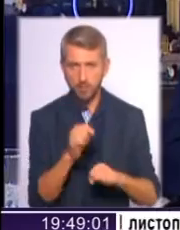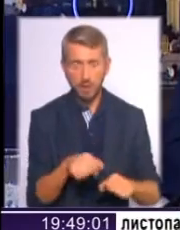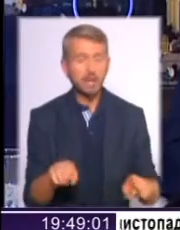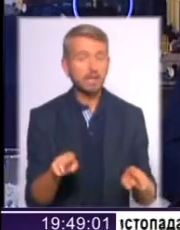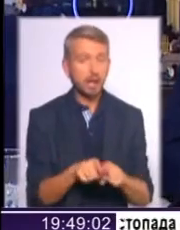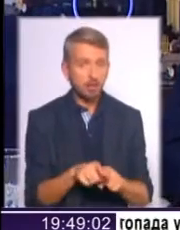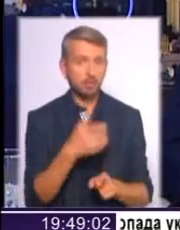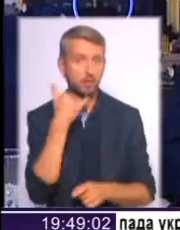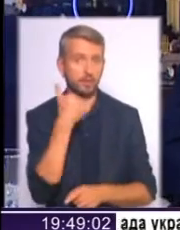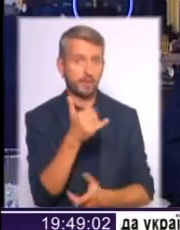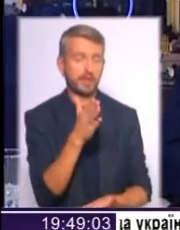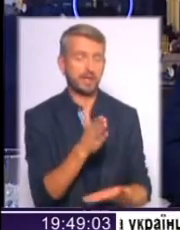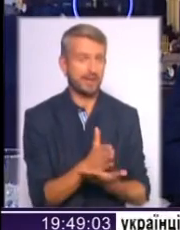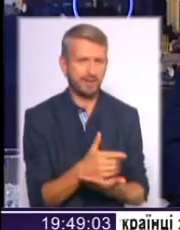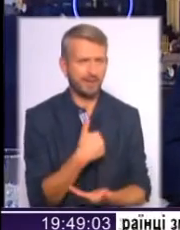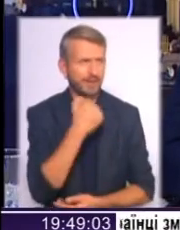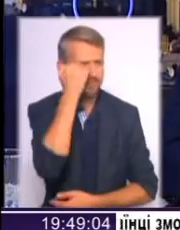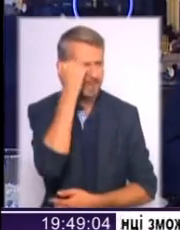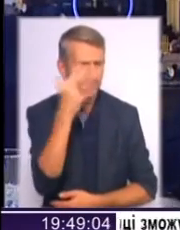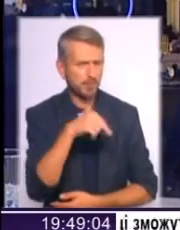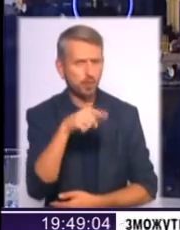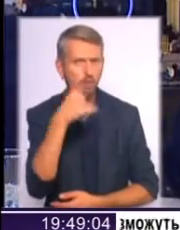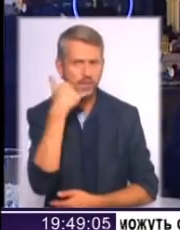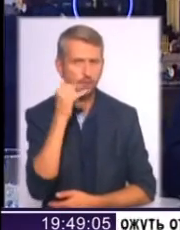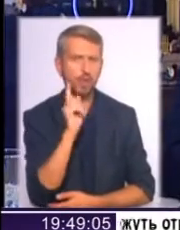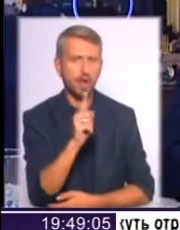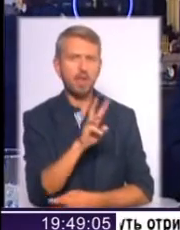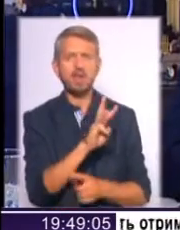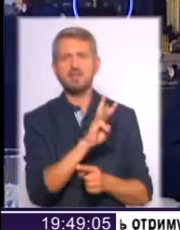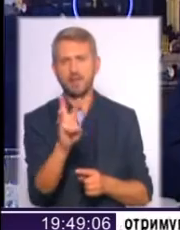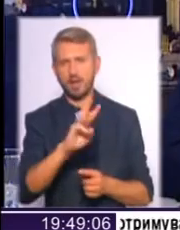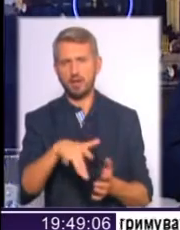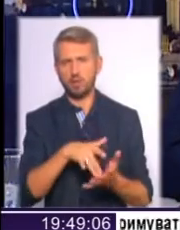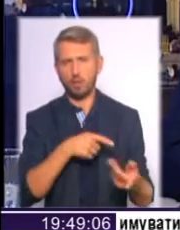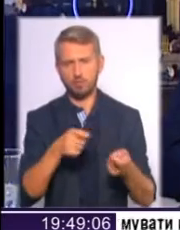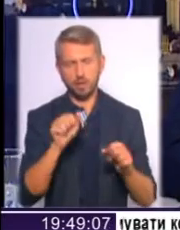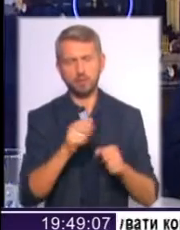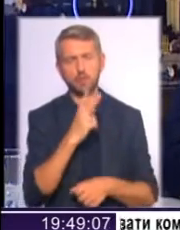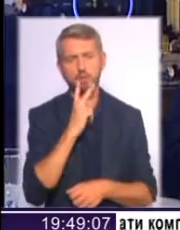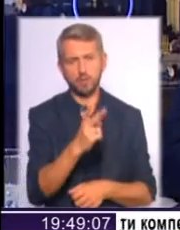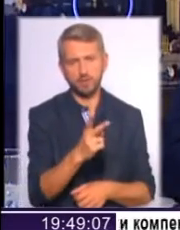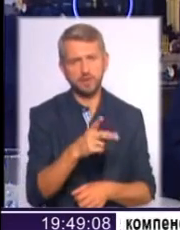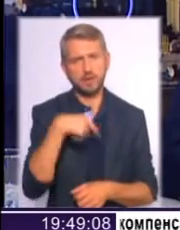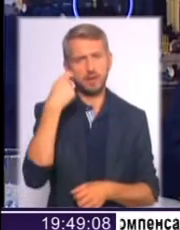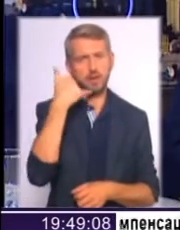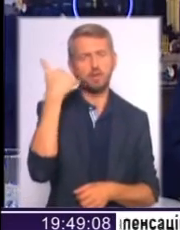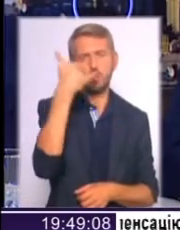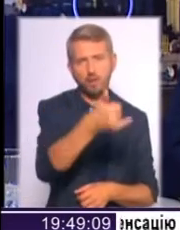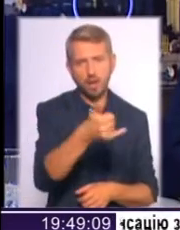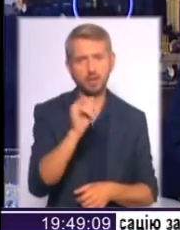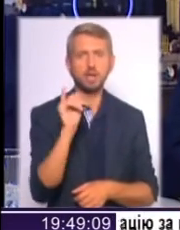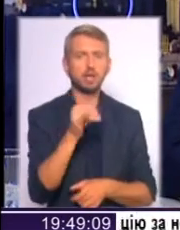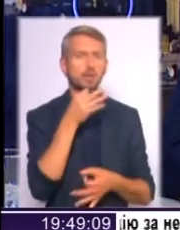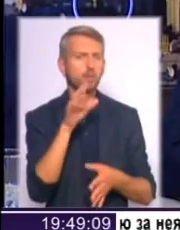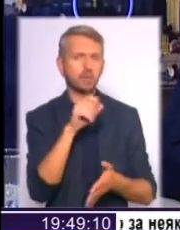є. Я не пам'ятаю номер телефону, але на сайті міської адміністрації можна подивитися, зателефонувати і з